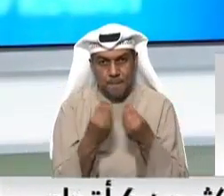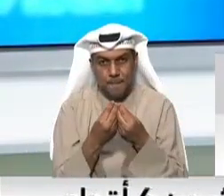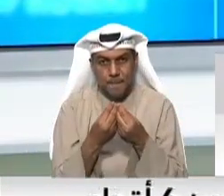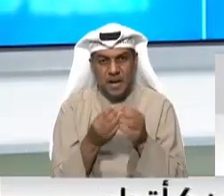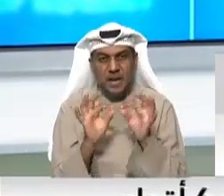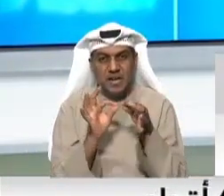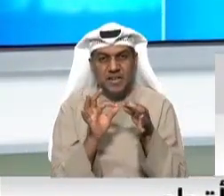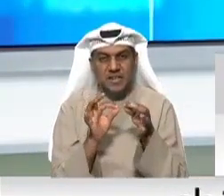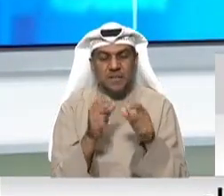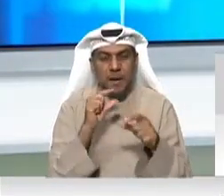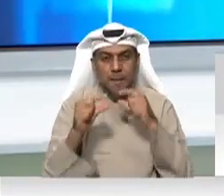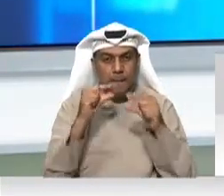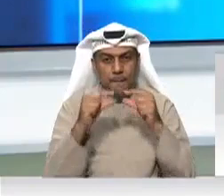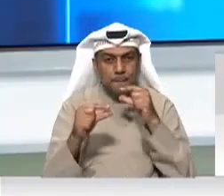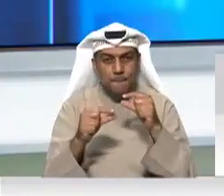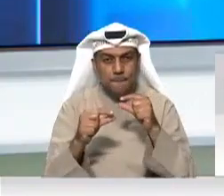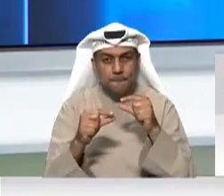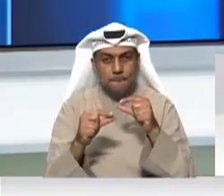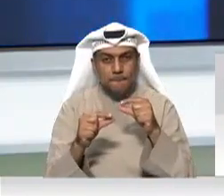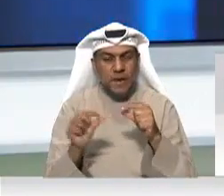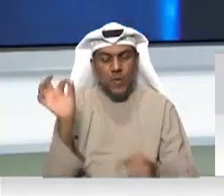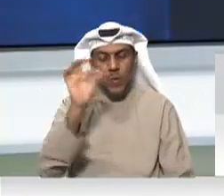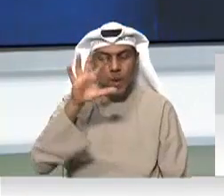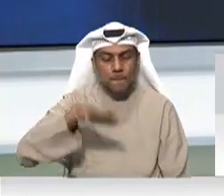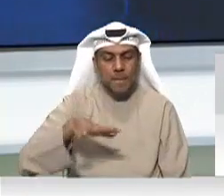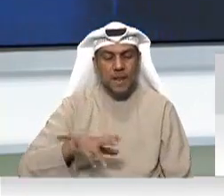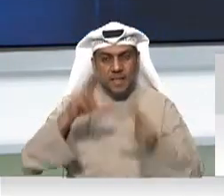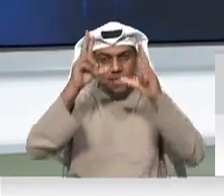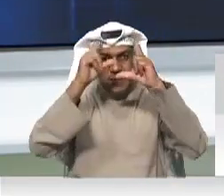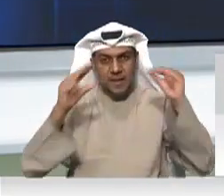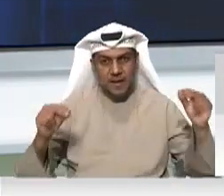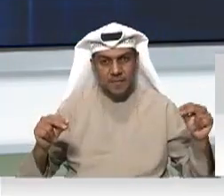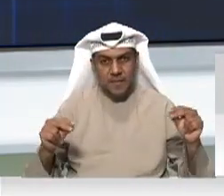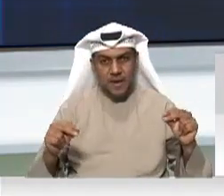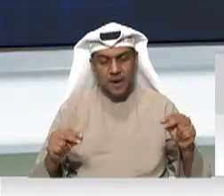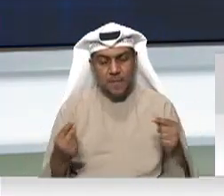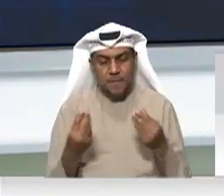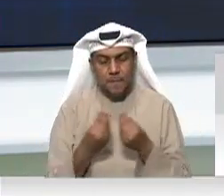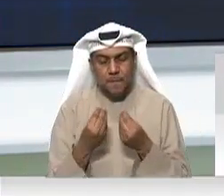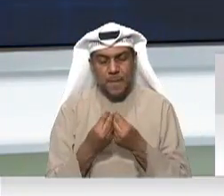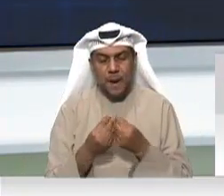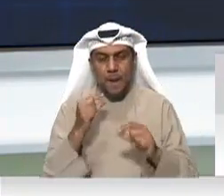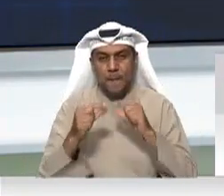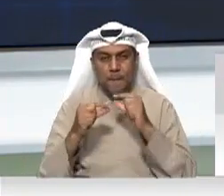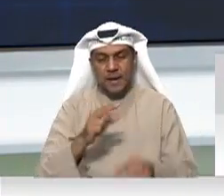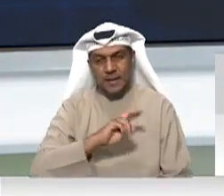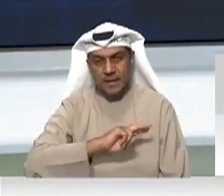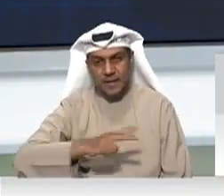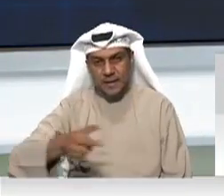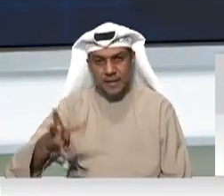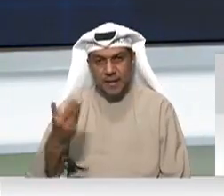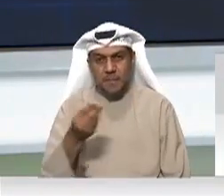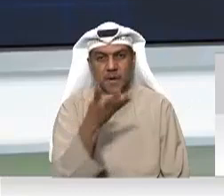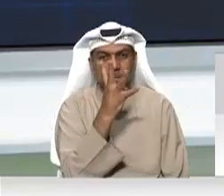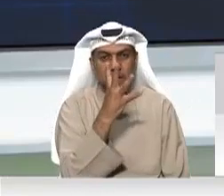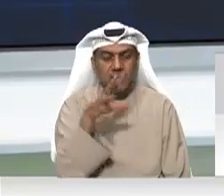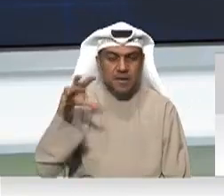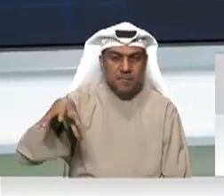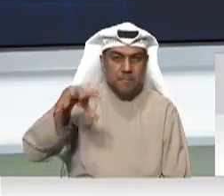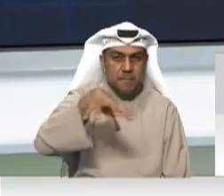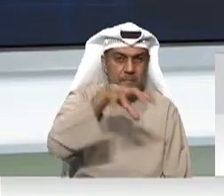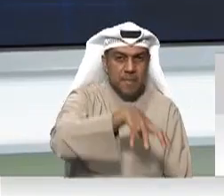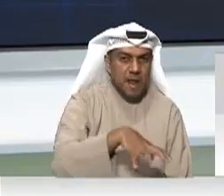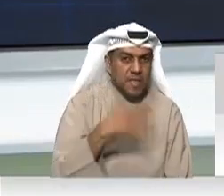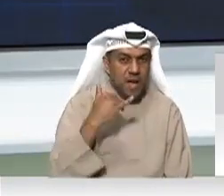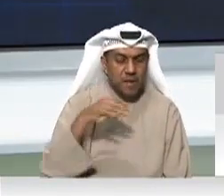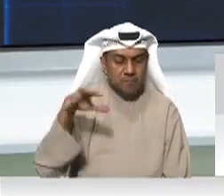لجمعيات المصارف العربية في العاصمة اللبنانية بيروت، وبمشاركة 14 دولة لمناقشة مستقبل العمل